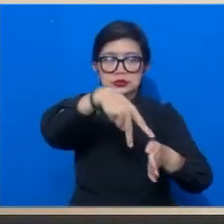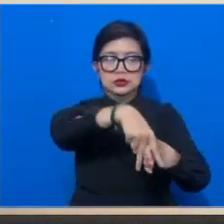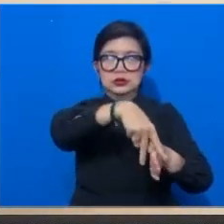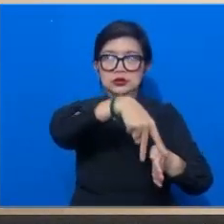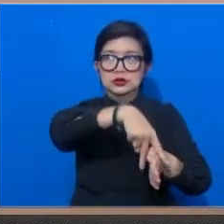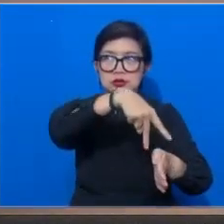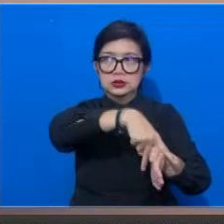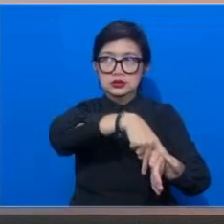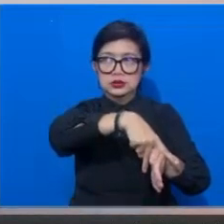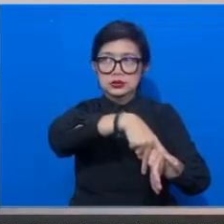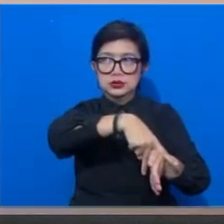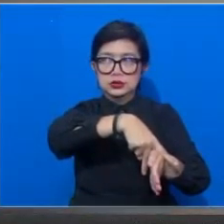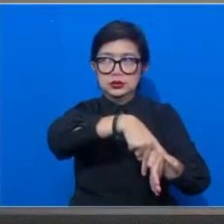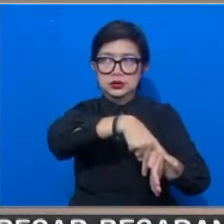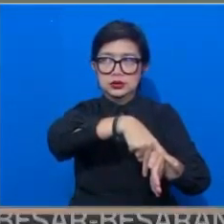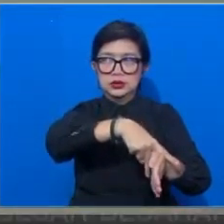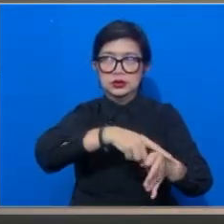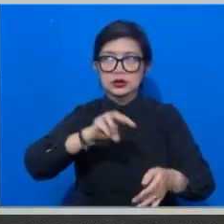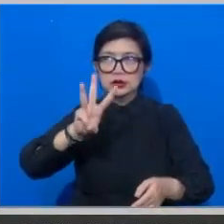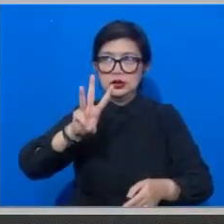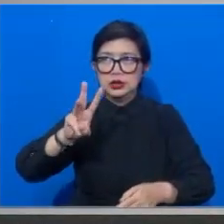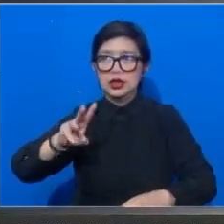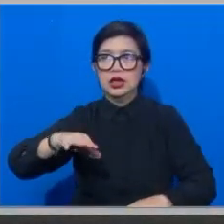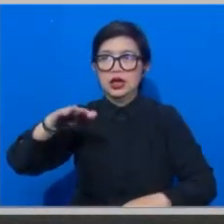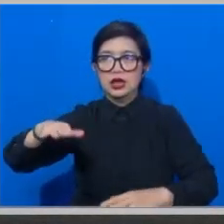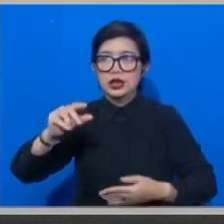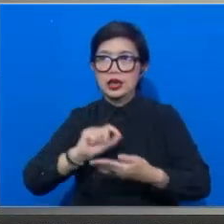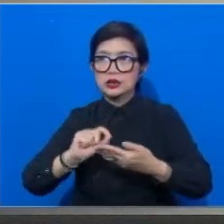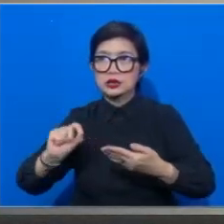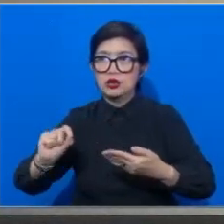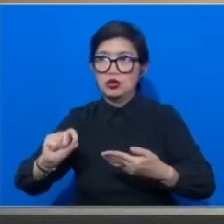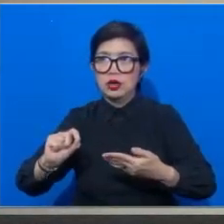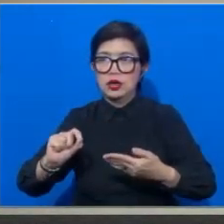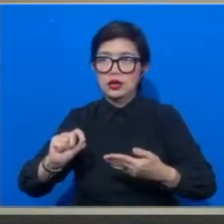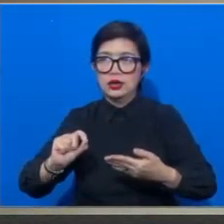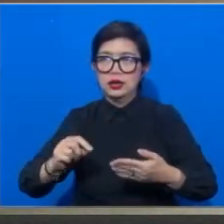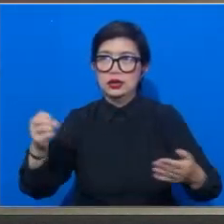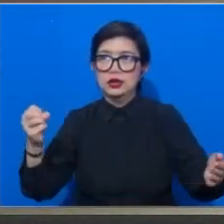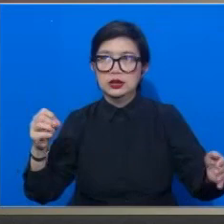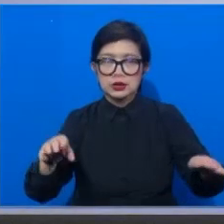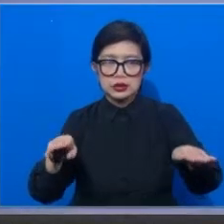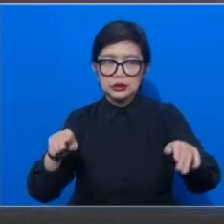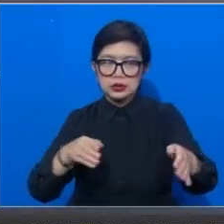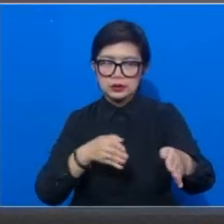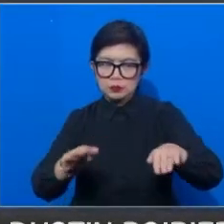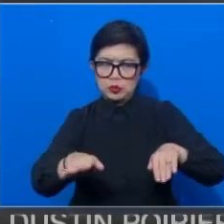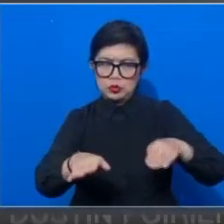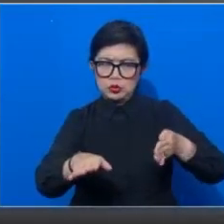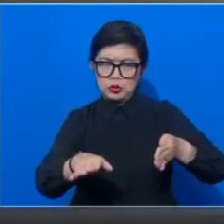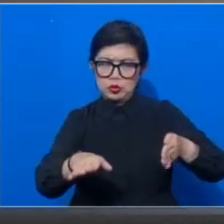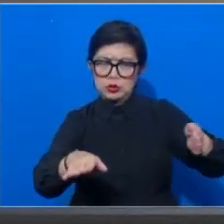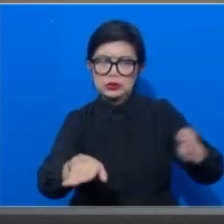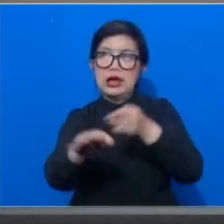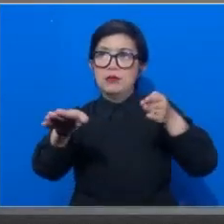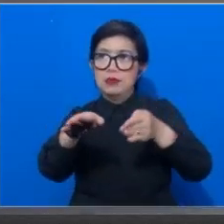bagian samping truk di Jalan Poros Sinjai Bulukumba, Desa Alenangka, Kecamatan Sinjai Selatan pada Sabtu siang. Akibat